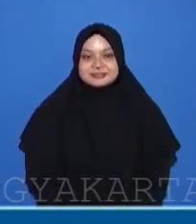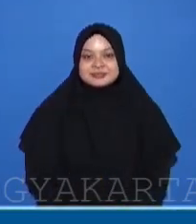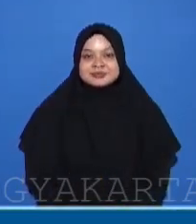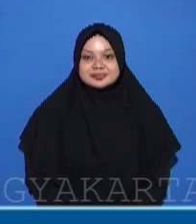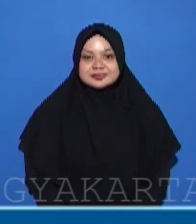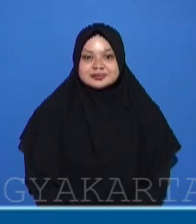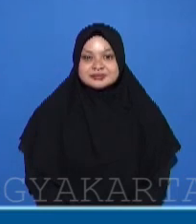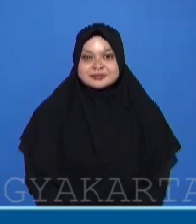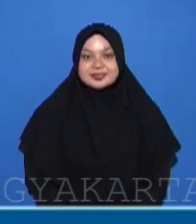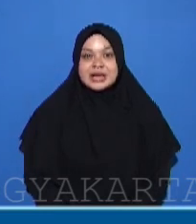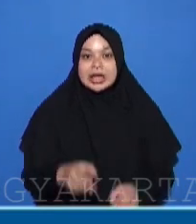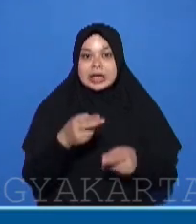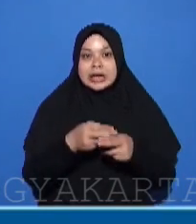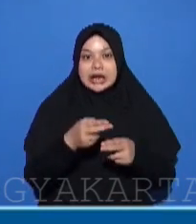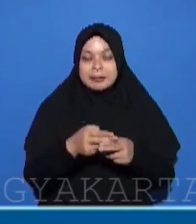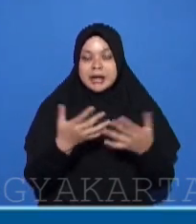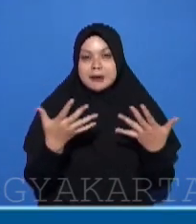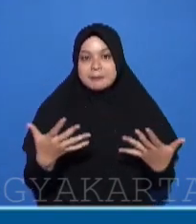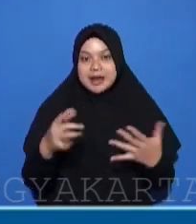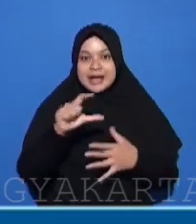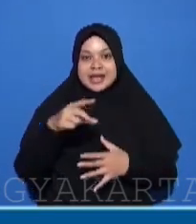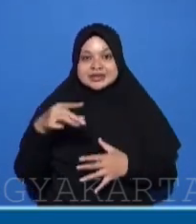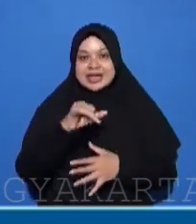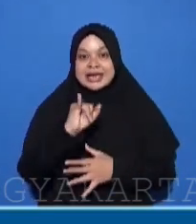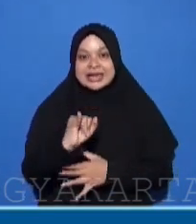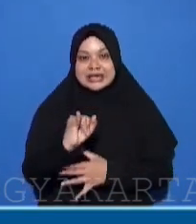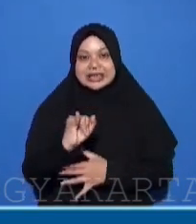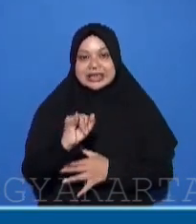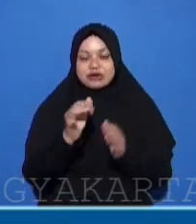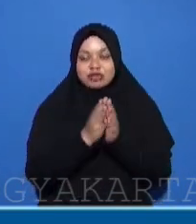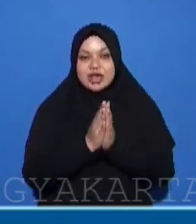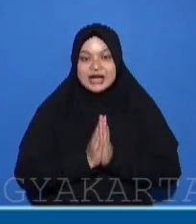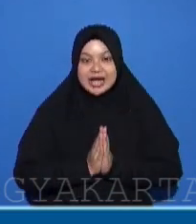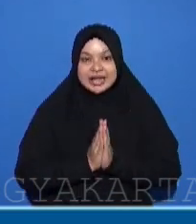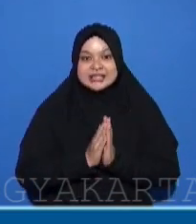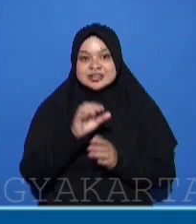kasasan namineri Vietnam wonten Ugi ingkang nyebat